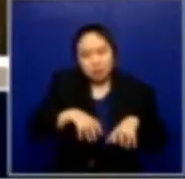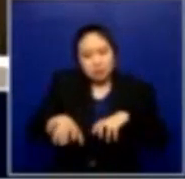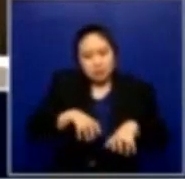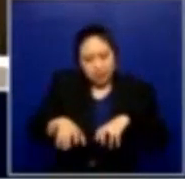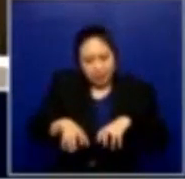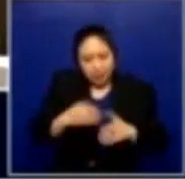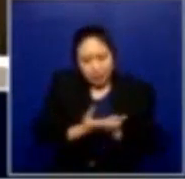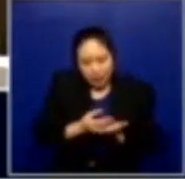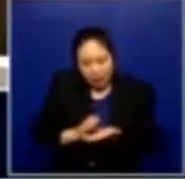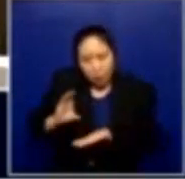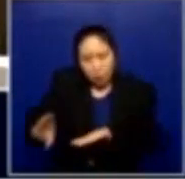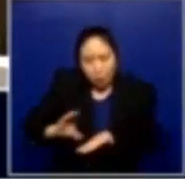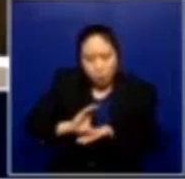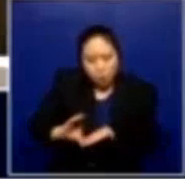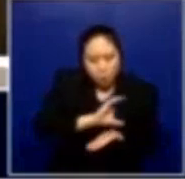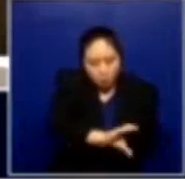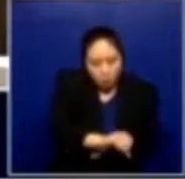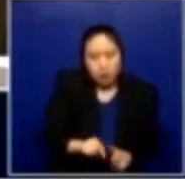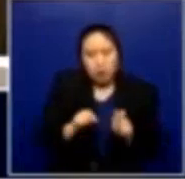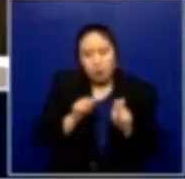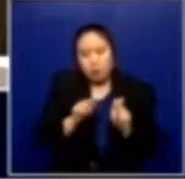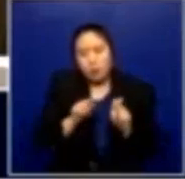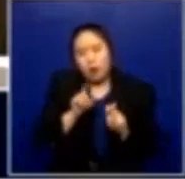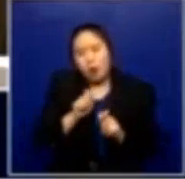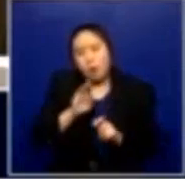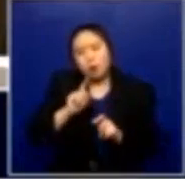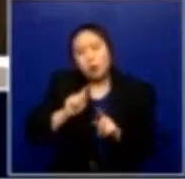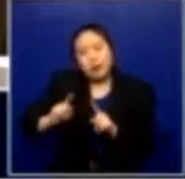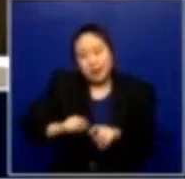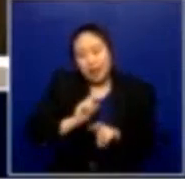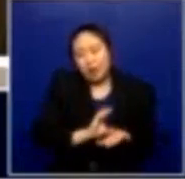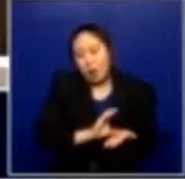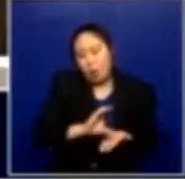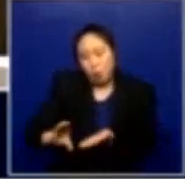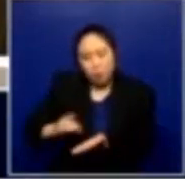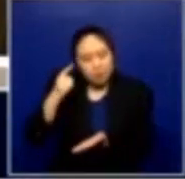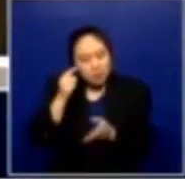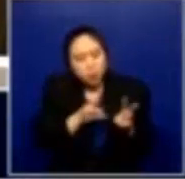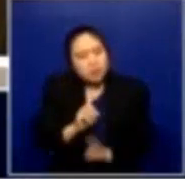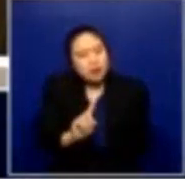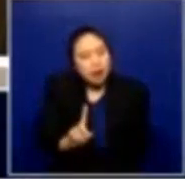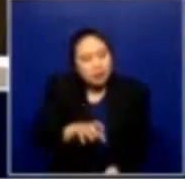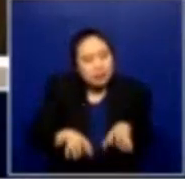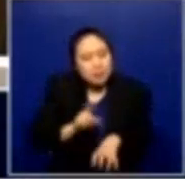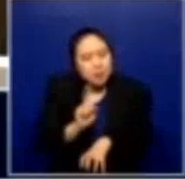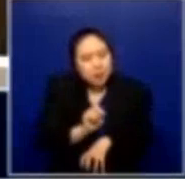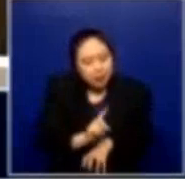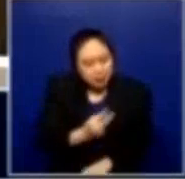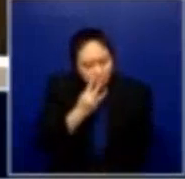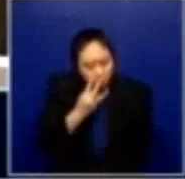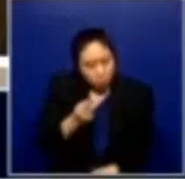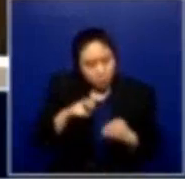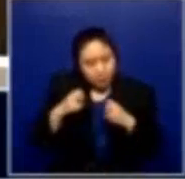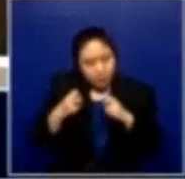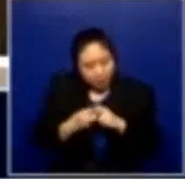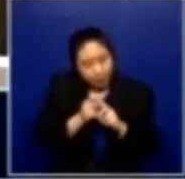เงินอุดหนุนเฉพาะกิจไปให้แก่องค์กรปกครองส่วนท้องถิ่นครับท่านจัดสรรตามสภาพของปัญห